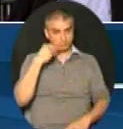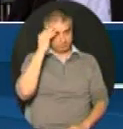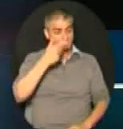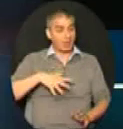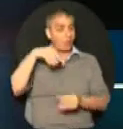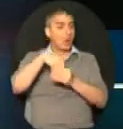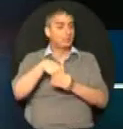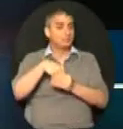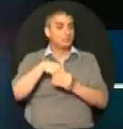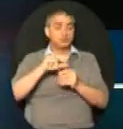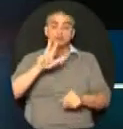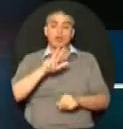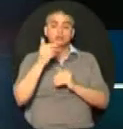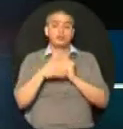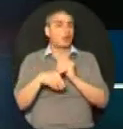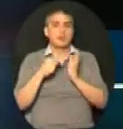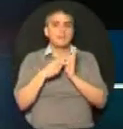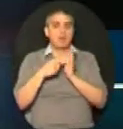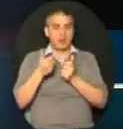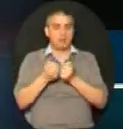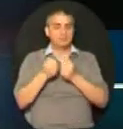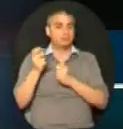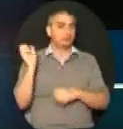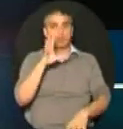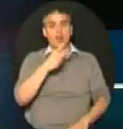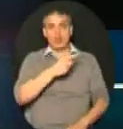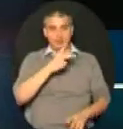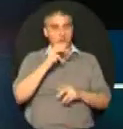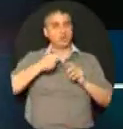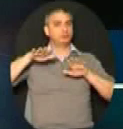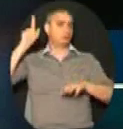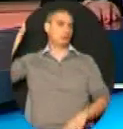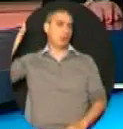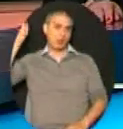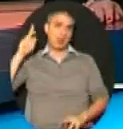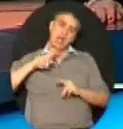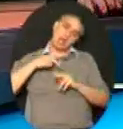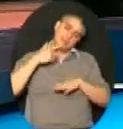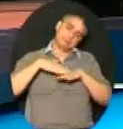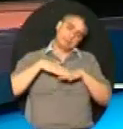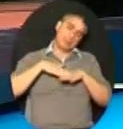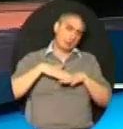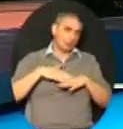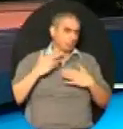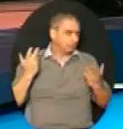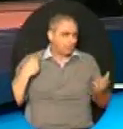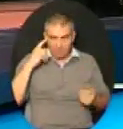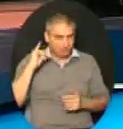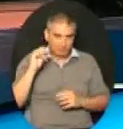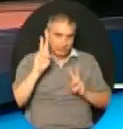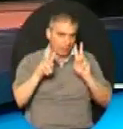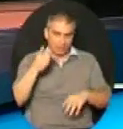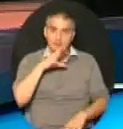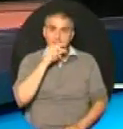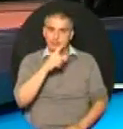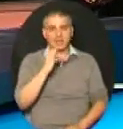לכם, יצאו להצביע בשלוש שעות האחרונות בגלל אס-אמסים ששלח בחסותו של ראש הממשלה, שאחר כך התנצל עליהם. אז אני לא יודעת על איזה תעתועים